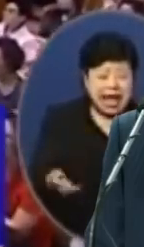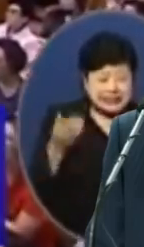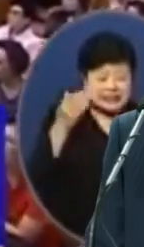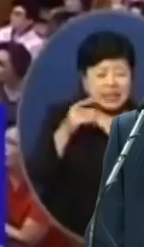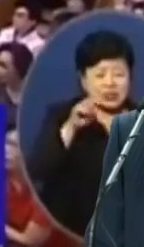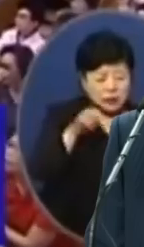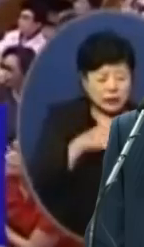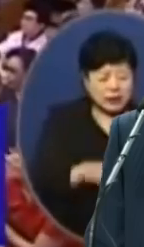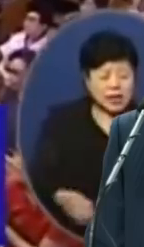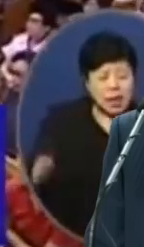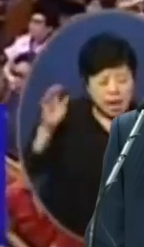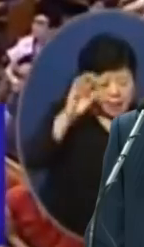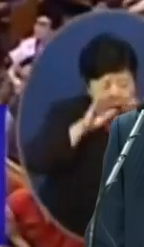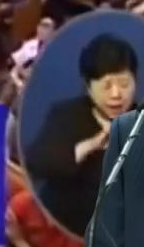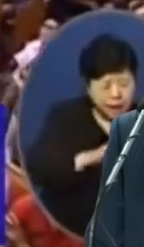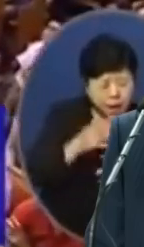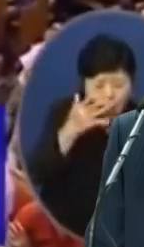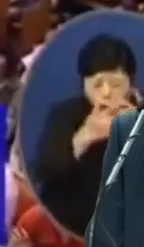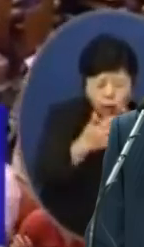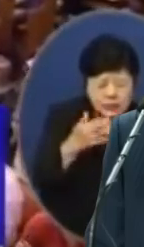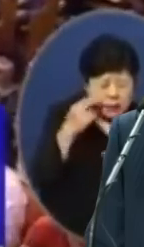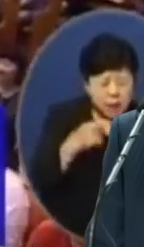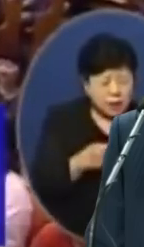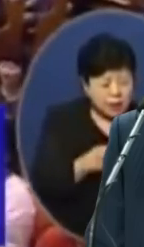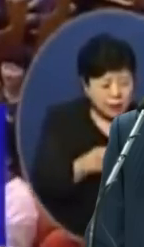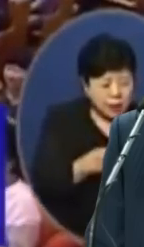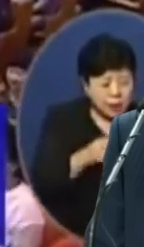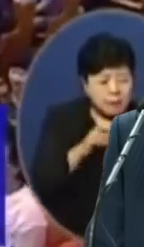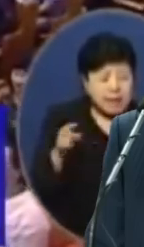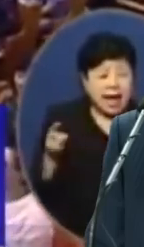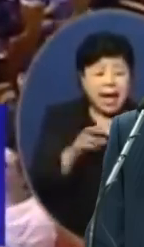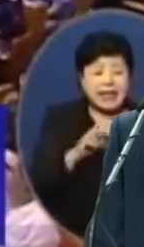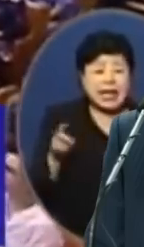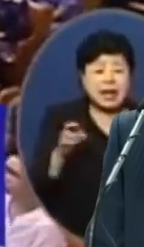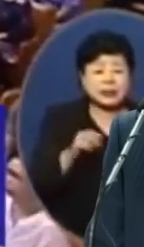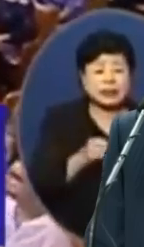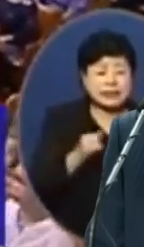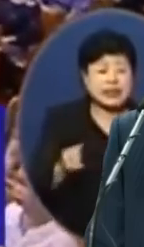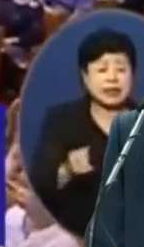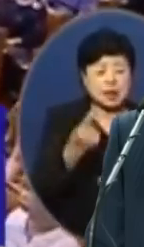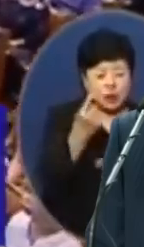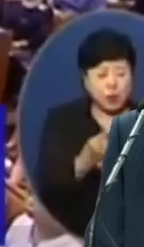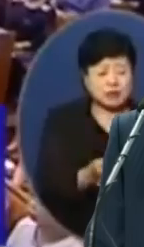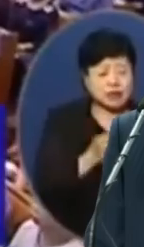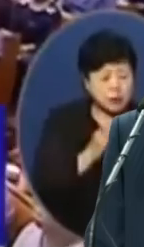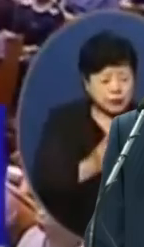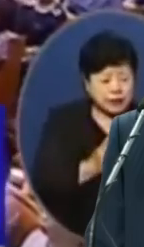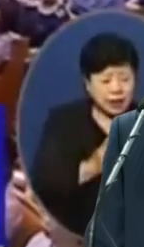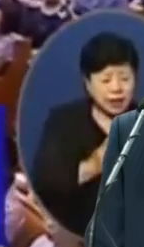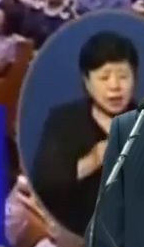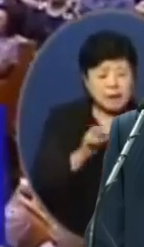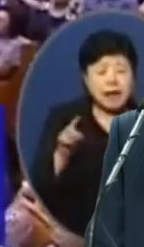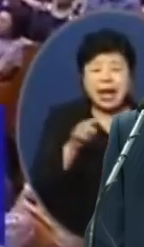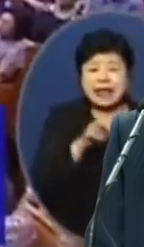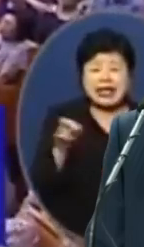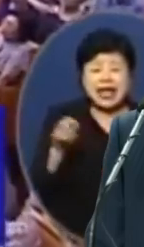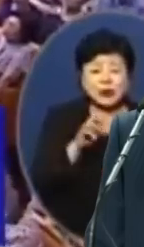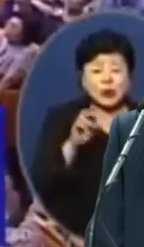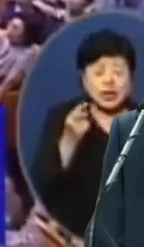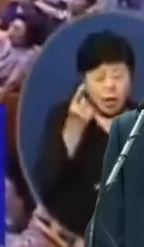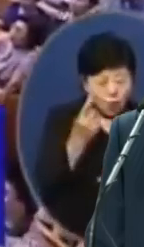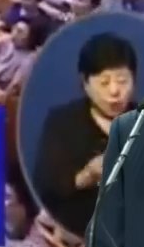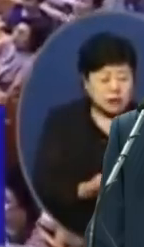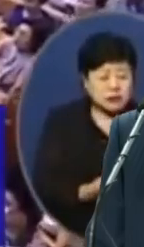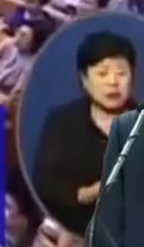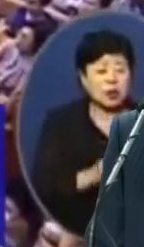밤에 환상이 바울에게 보이니 마게도니아 사람 하나가 서서 그에게 청하여 이르되 마게도니아를 건너와 우리를 도우라